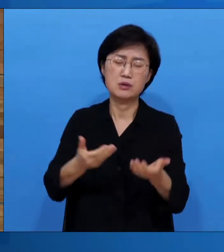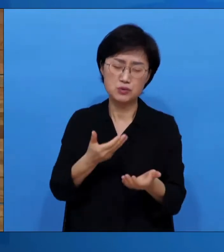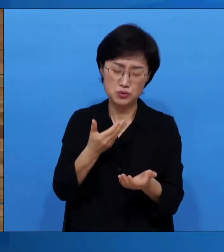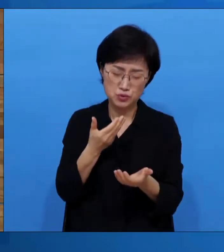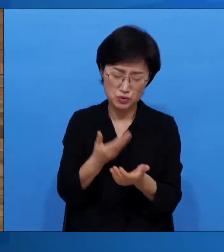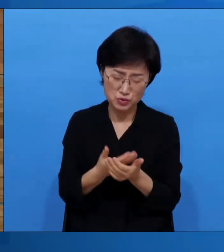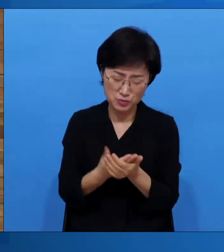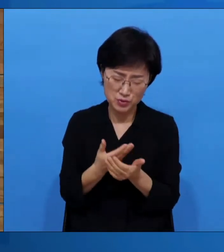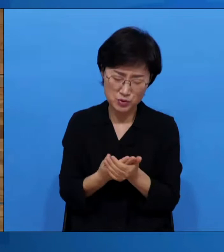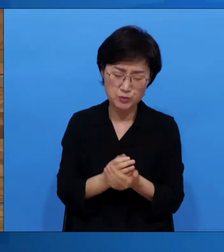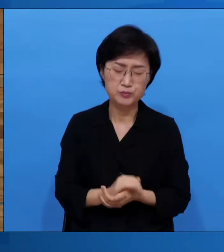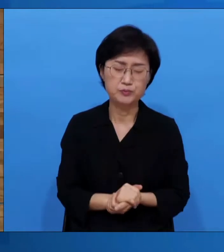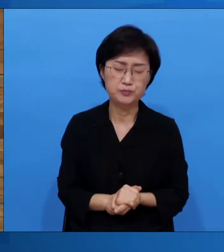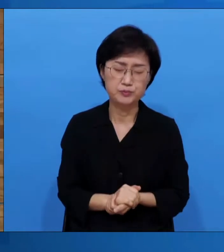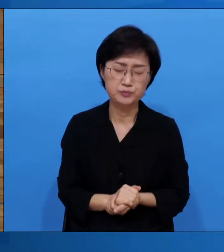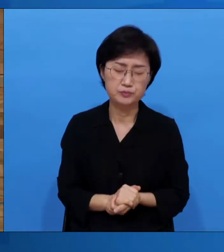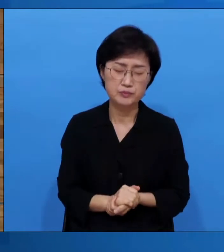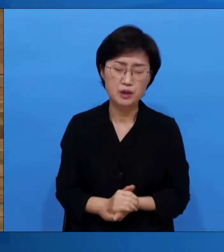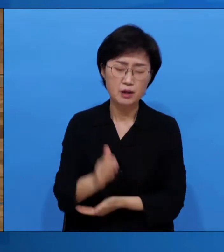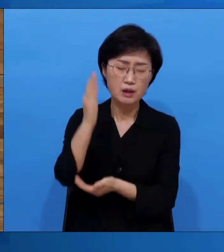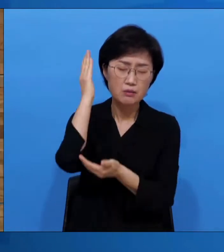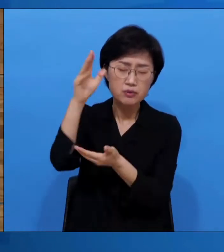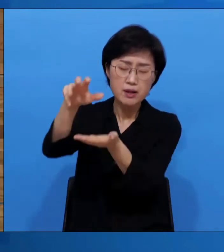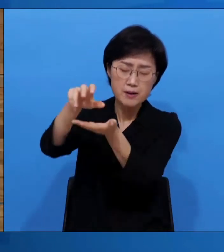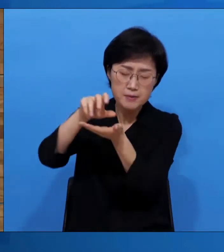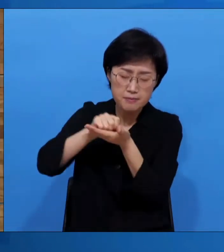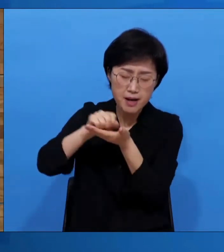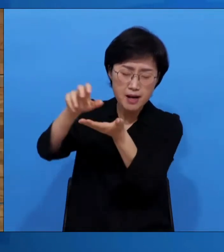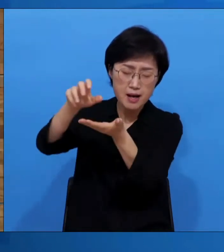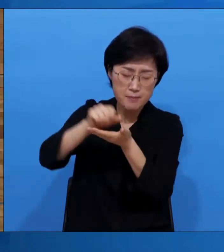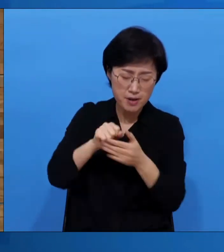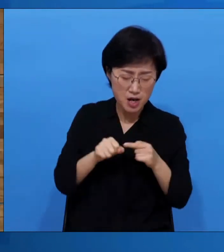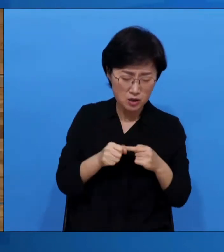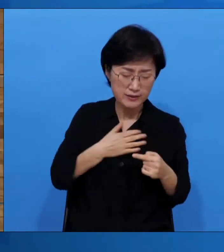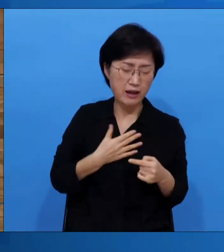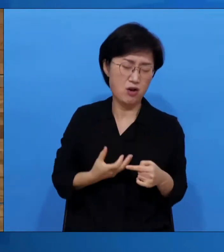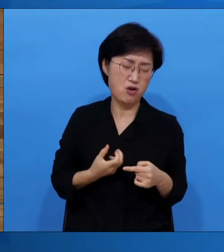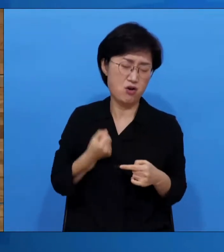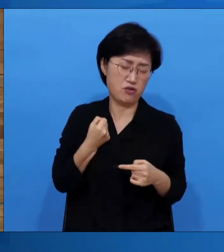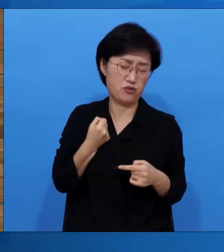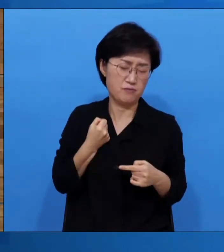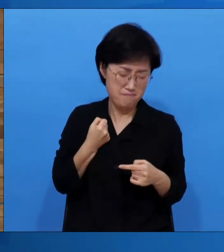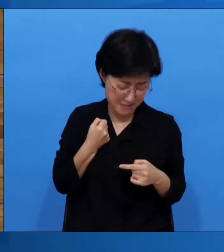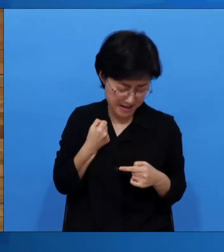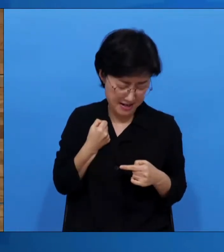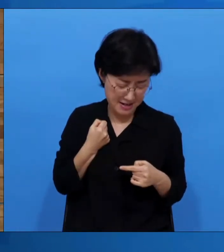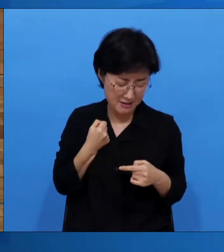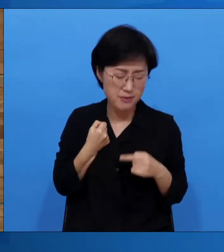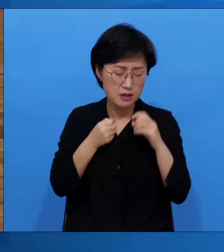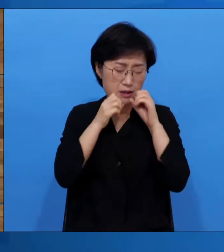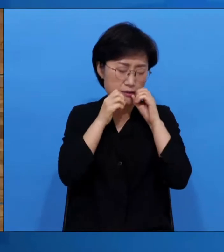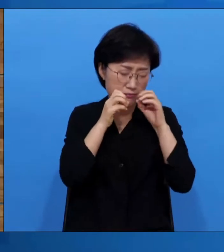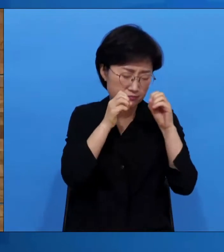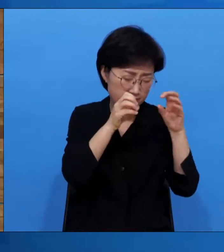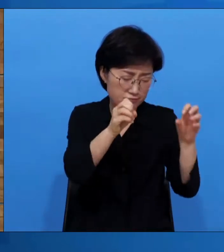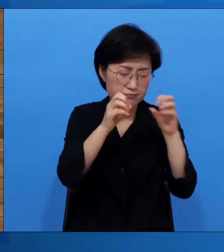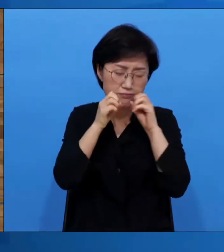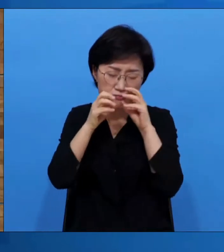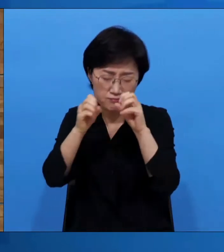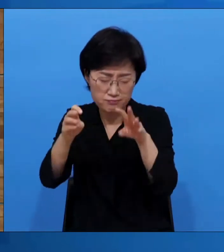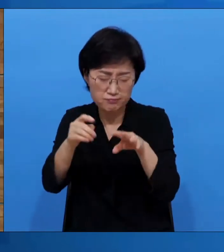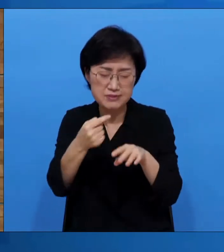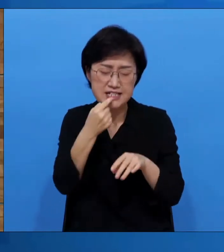word become their answer. 받은 말씀이 실제 내 것이 되어져서 열매 맺는 좋은 땅으로 정인으로